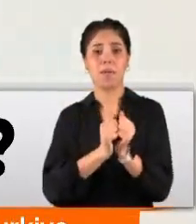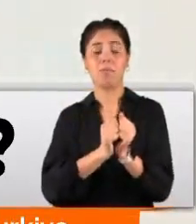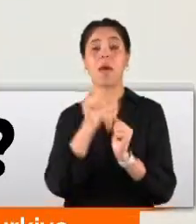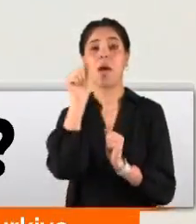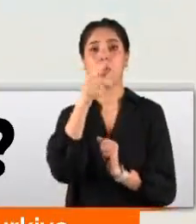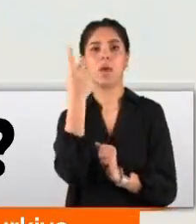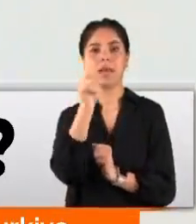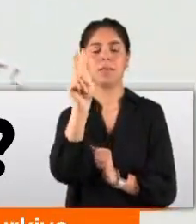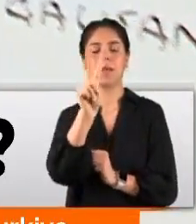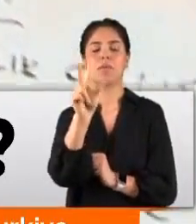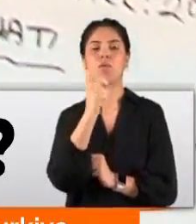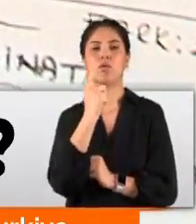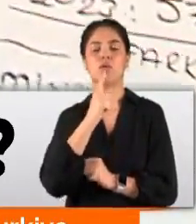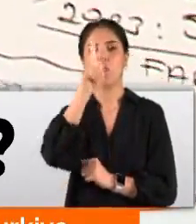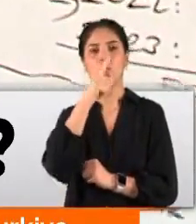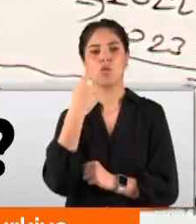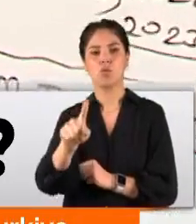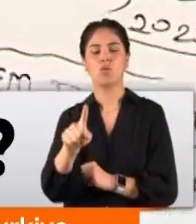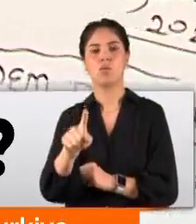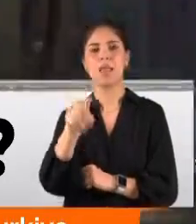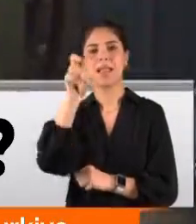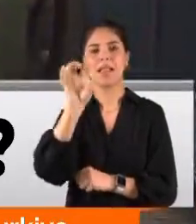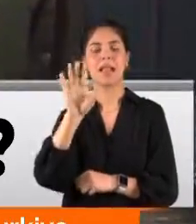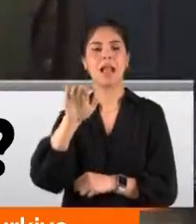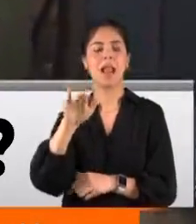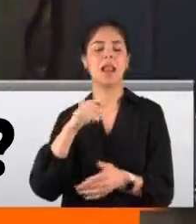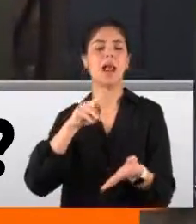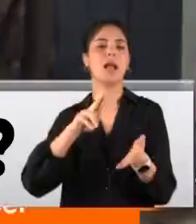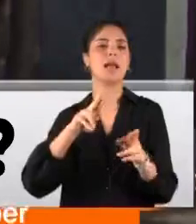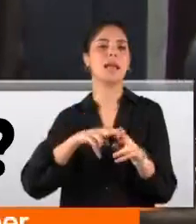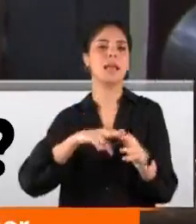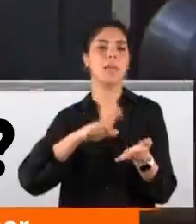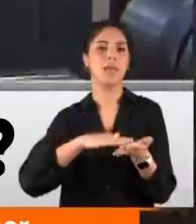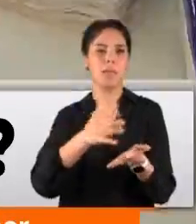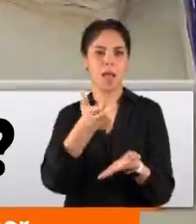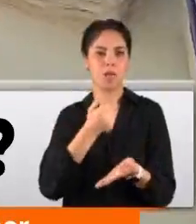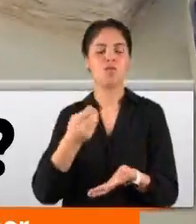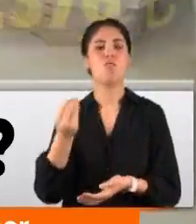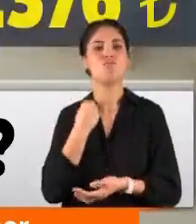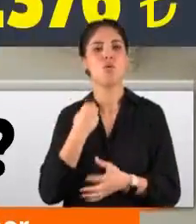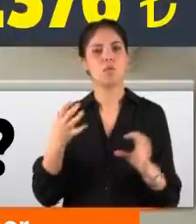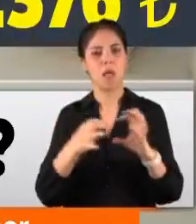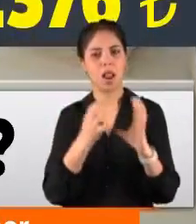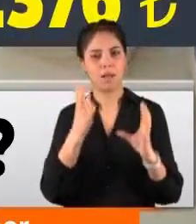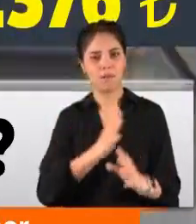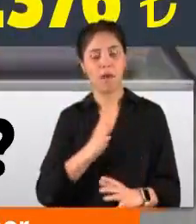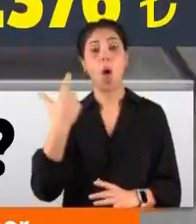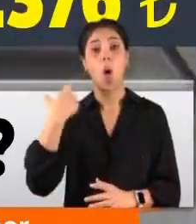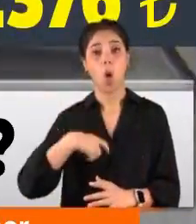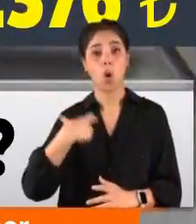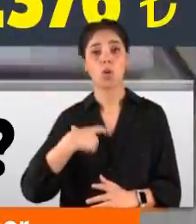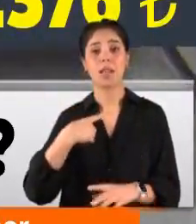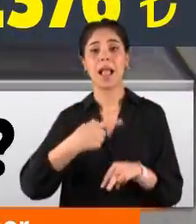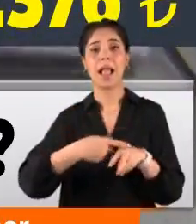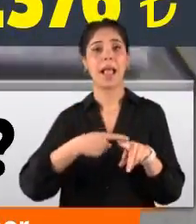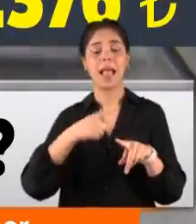yılında 100.080 lira kıdem tazminatı alacak. Asgari ücretteki artış borçlanmayı da etkiledi. Özellikle de